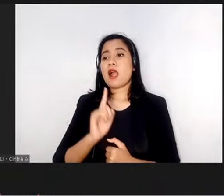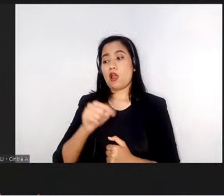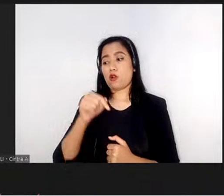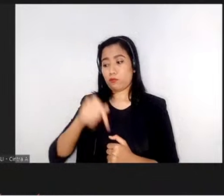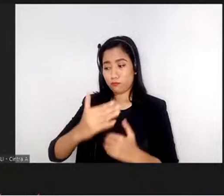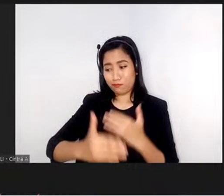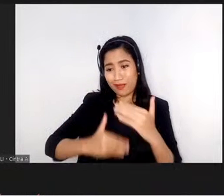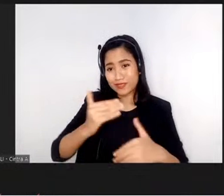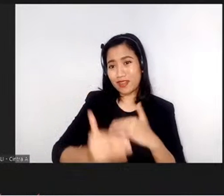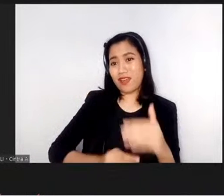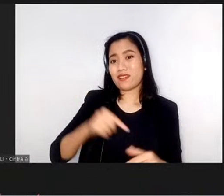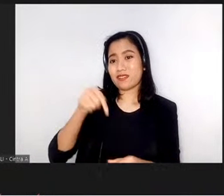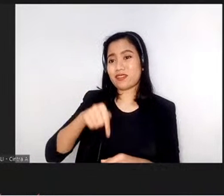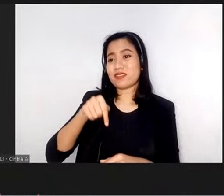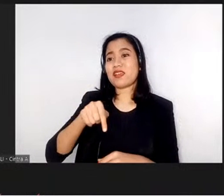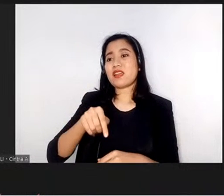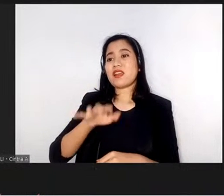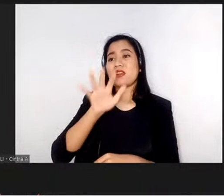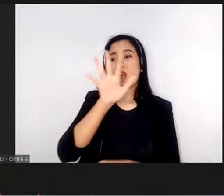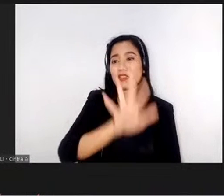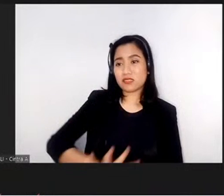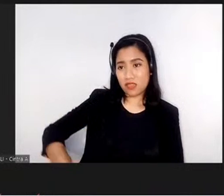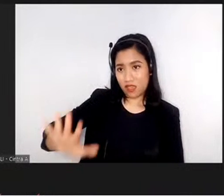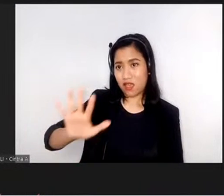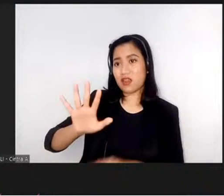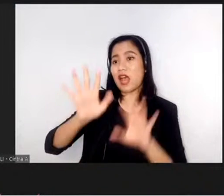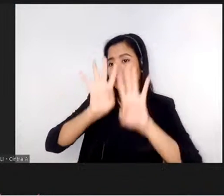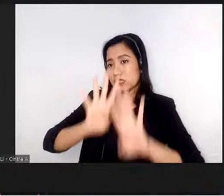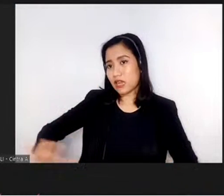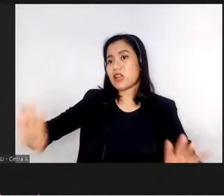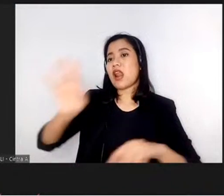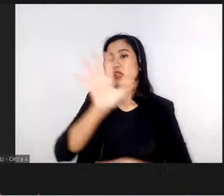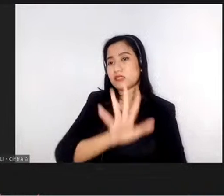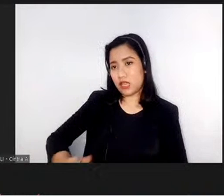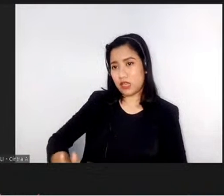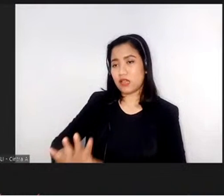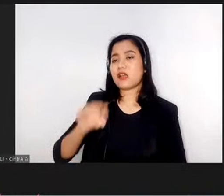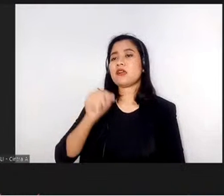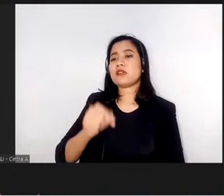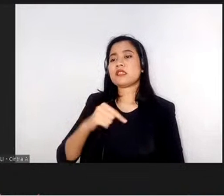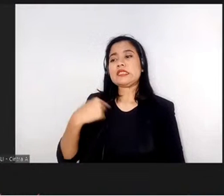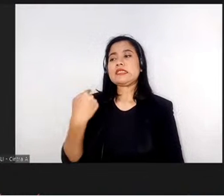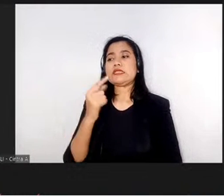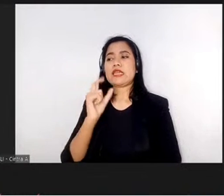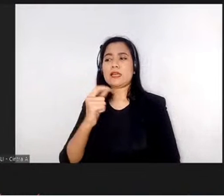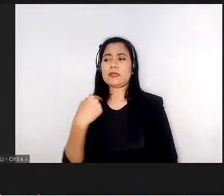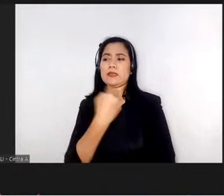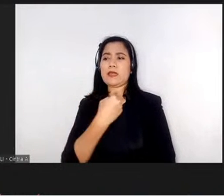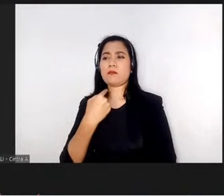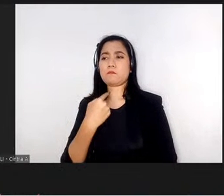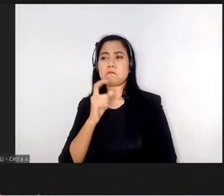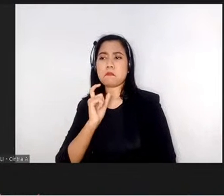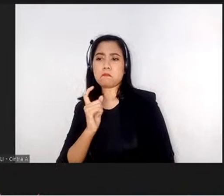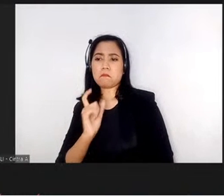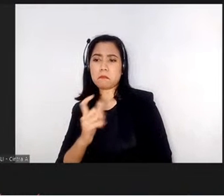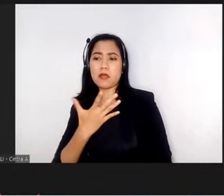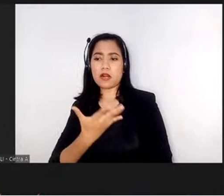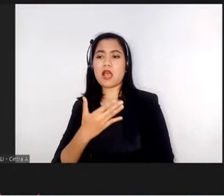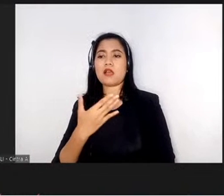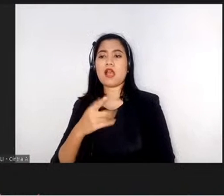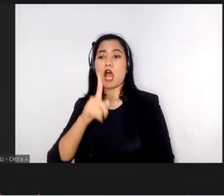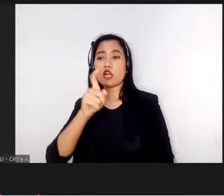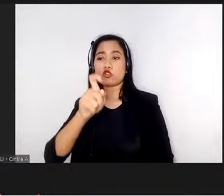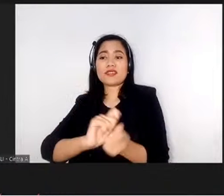di asea-asia dan bagaimana kita bisa mengatasi hal ini kita harus melakukan du diligence yang tepat dengan para